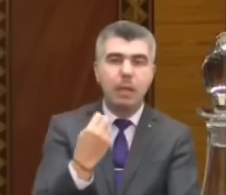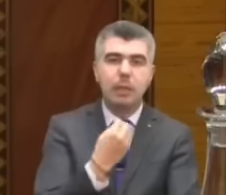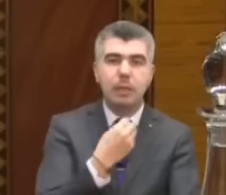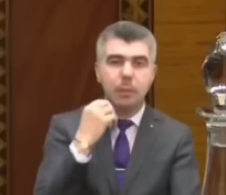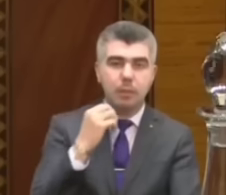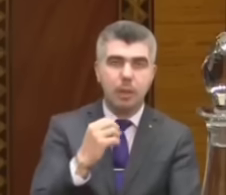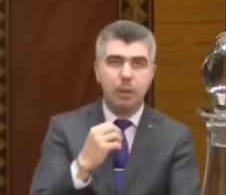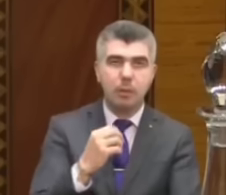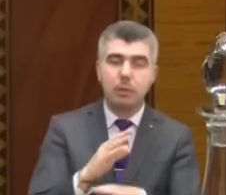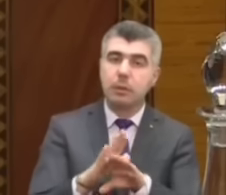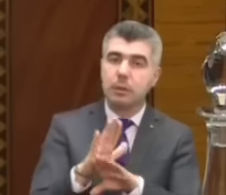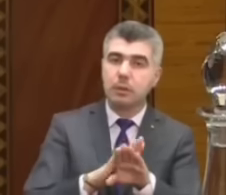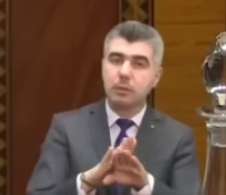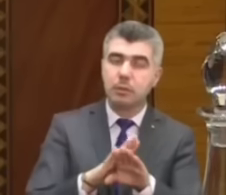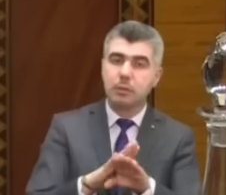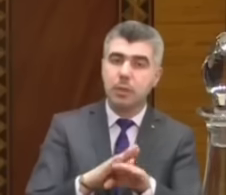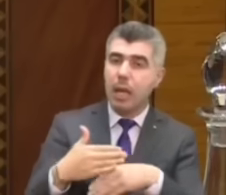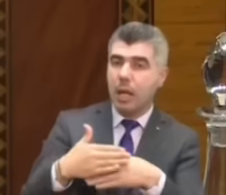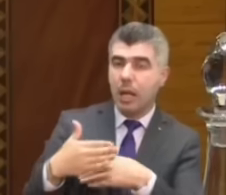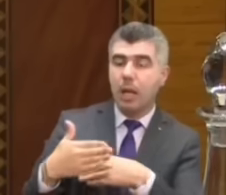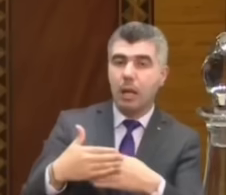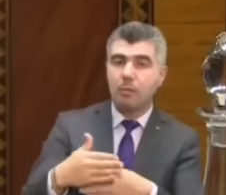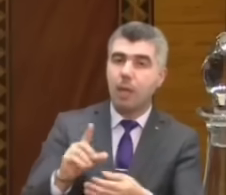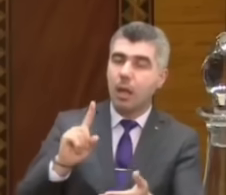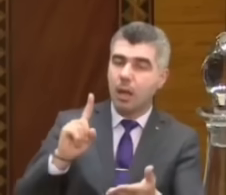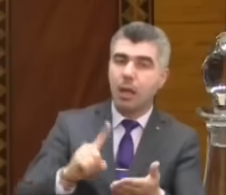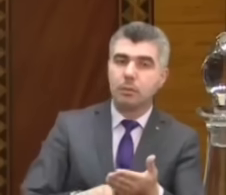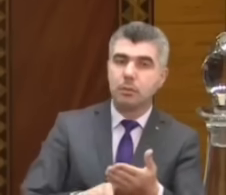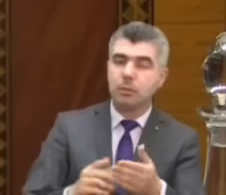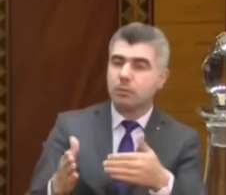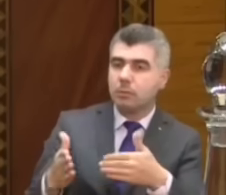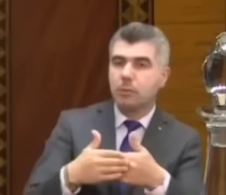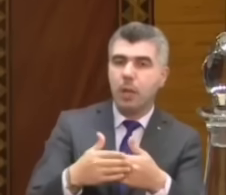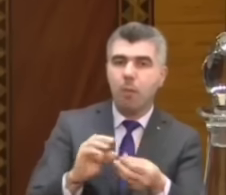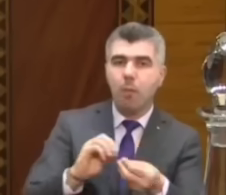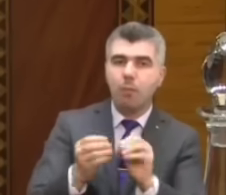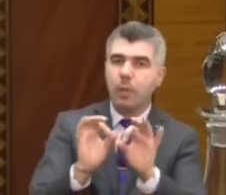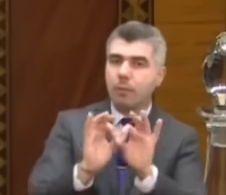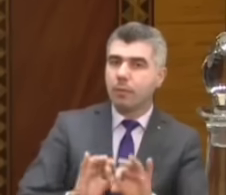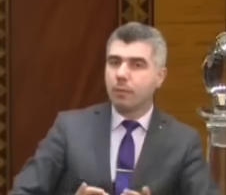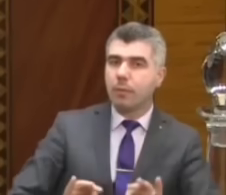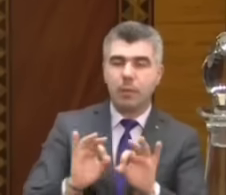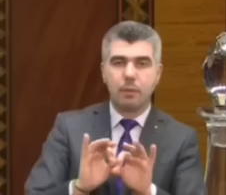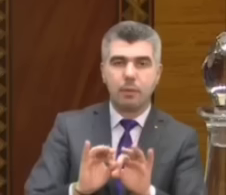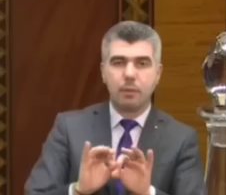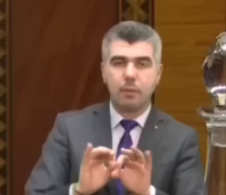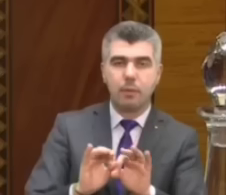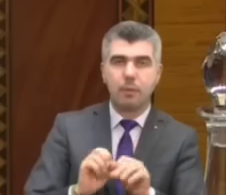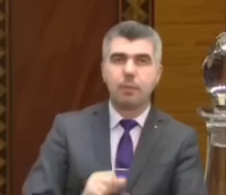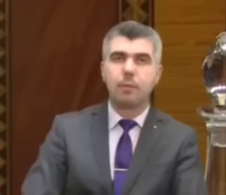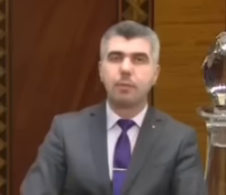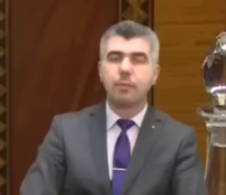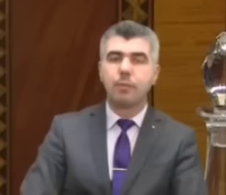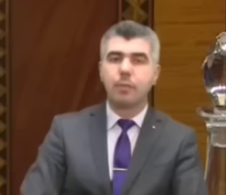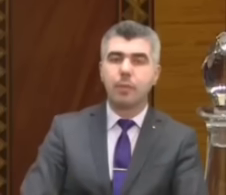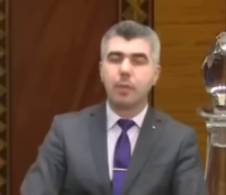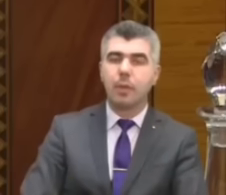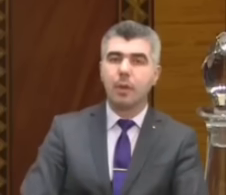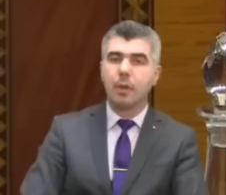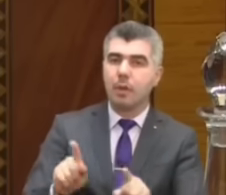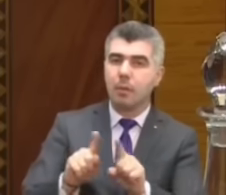انكم تدخلوا في القريب العاجل باش تسدوا هذا المشكل وت يعني توفروا السكينه